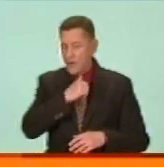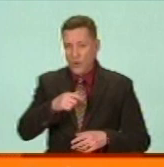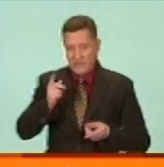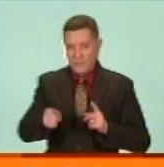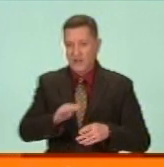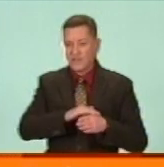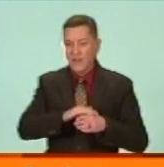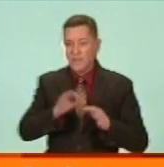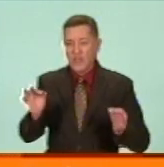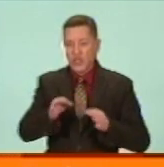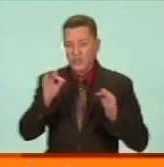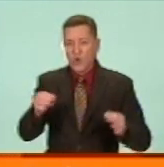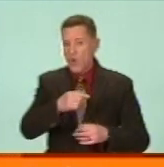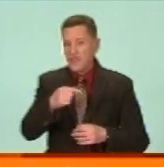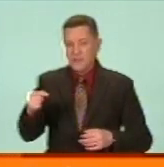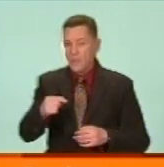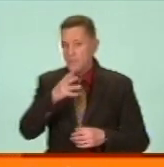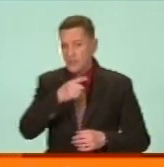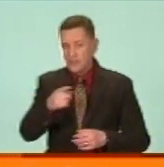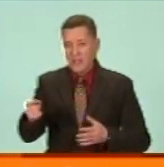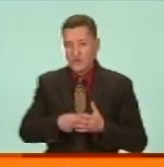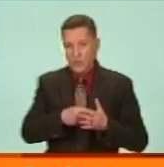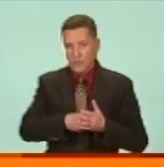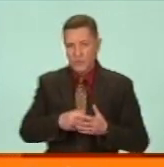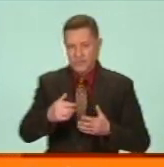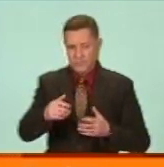імені, нічого не заперечувала і під час допиту.